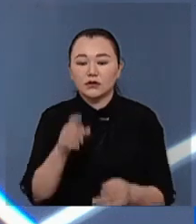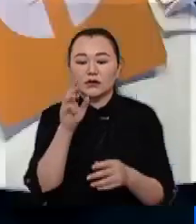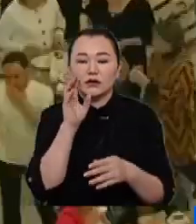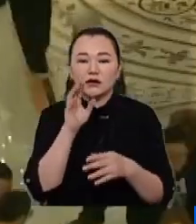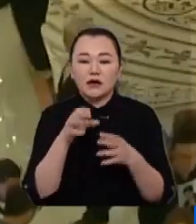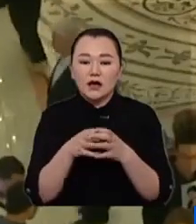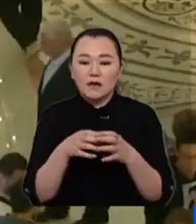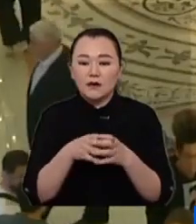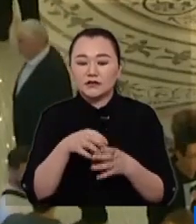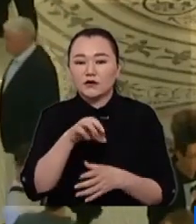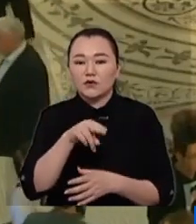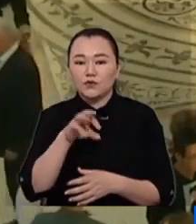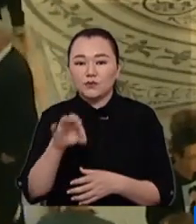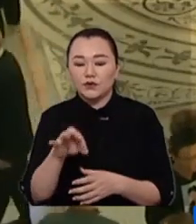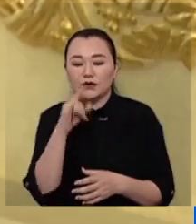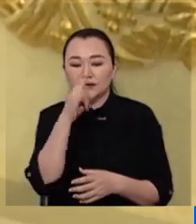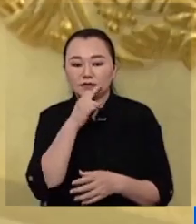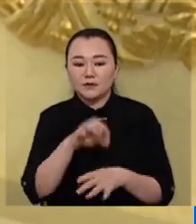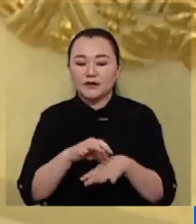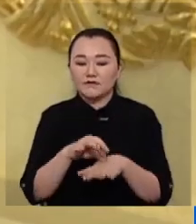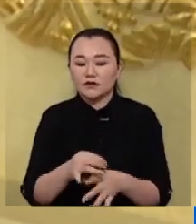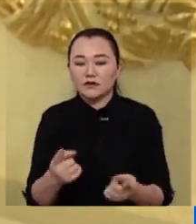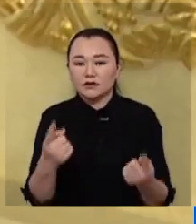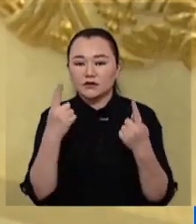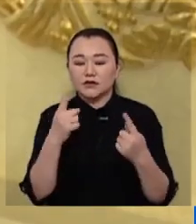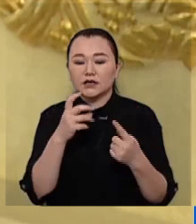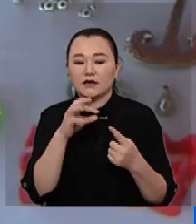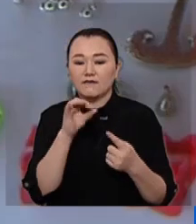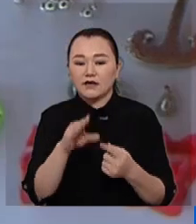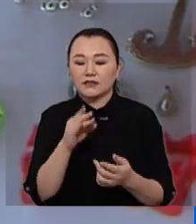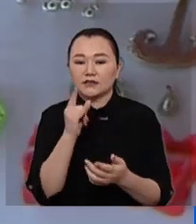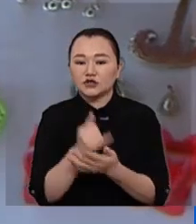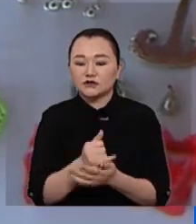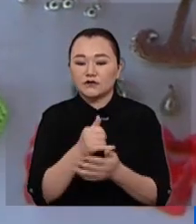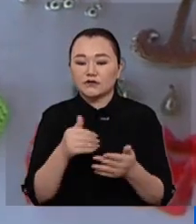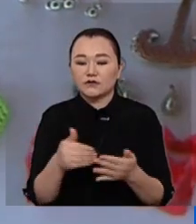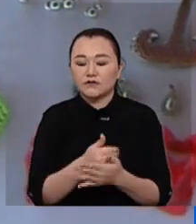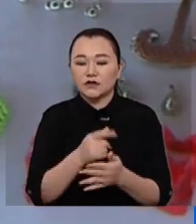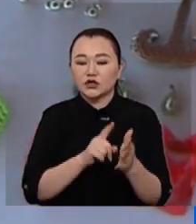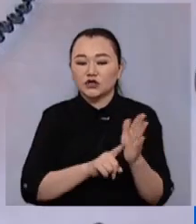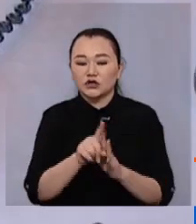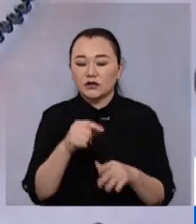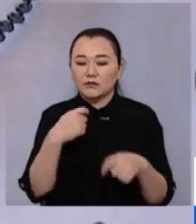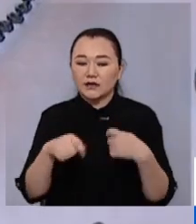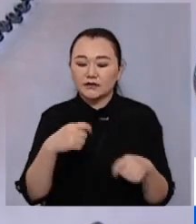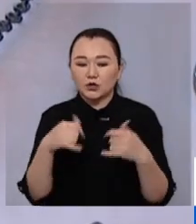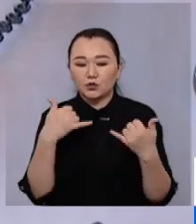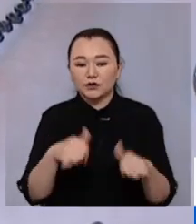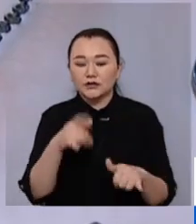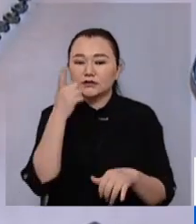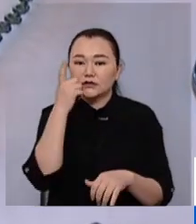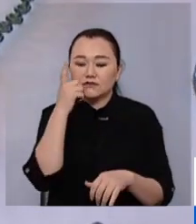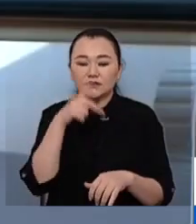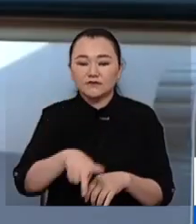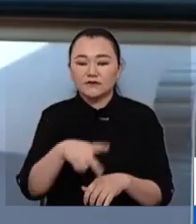Команда «Оппо Казахстан» провела грандиозный ивент в честь выхода на рынок и начала продаж уникального